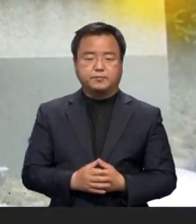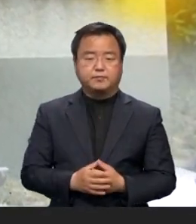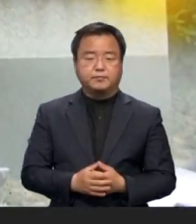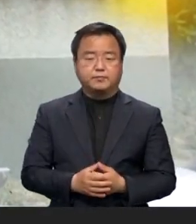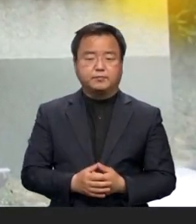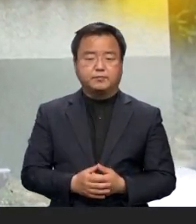차입니다